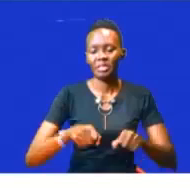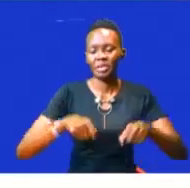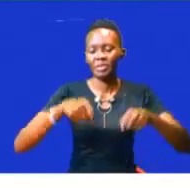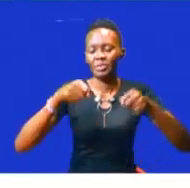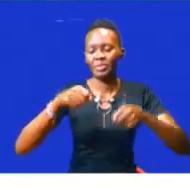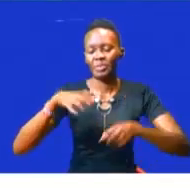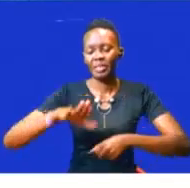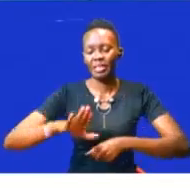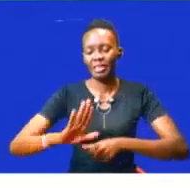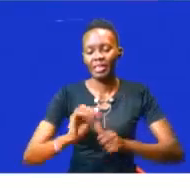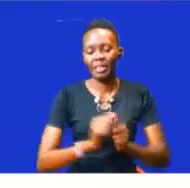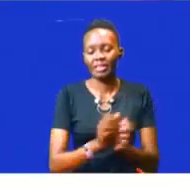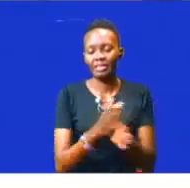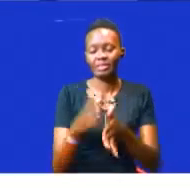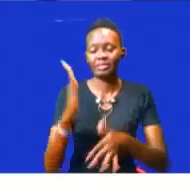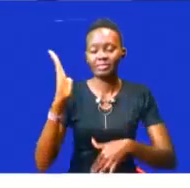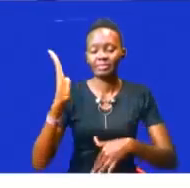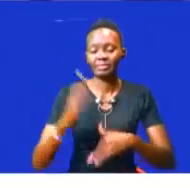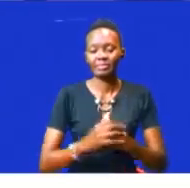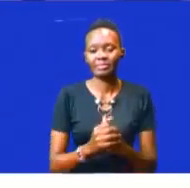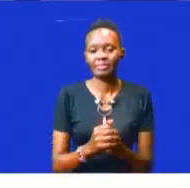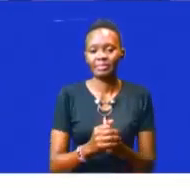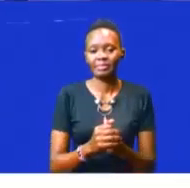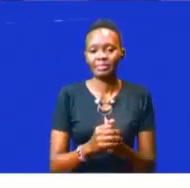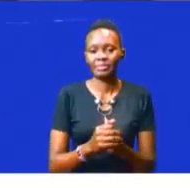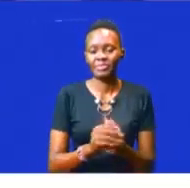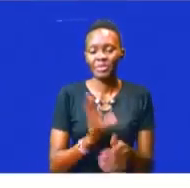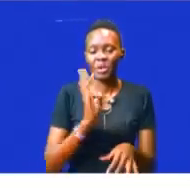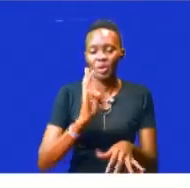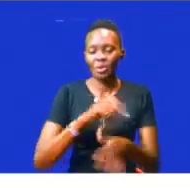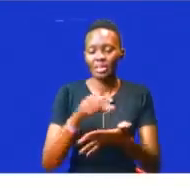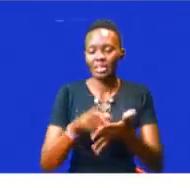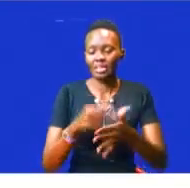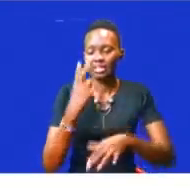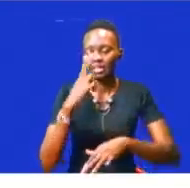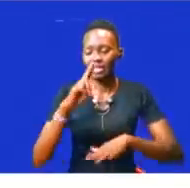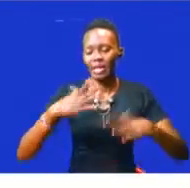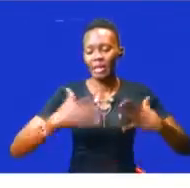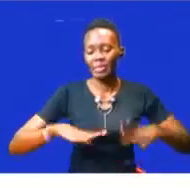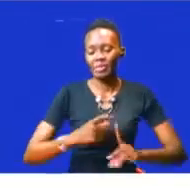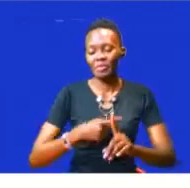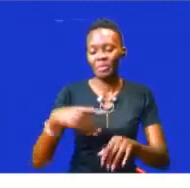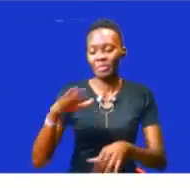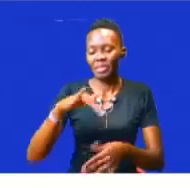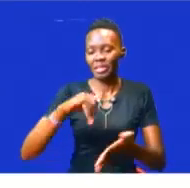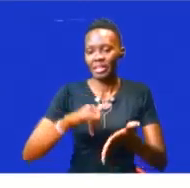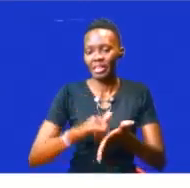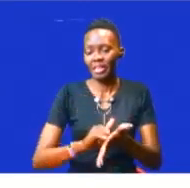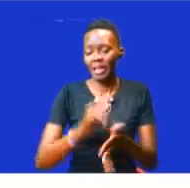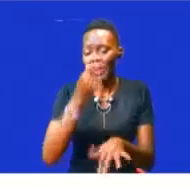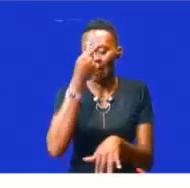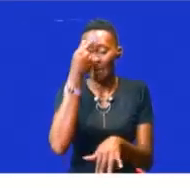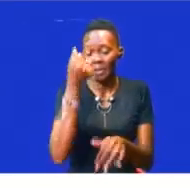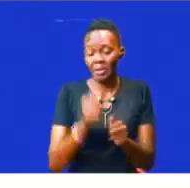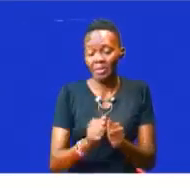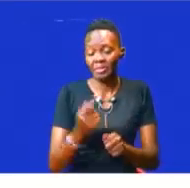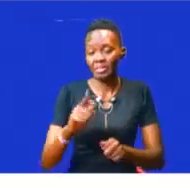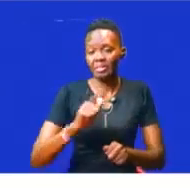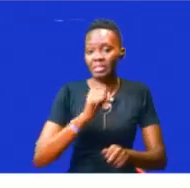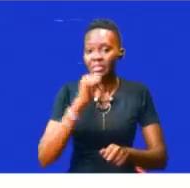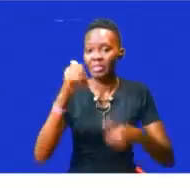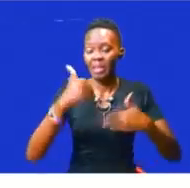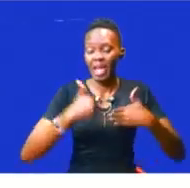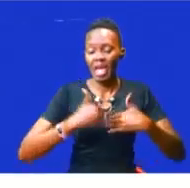Wehab Victoria Limited. Ni nwaneno ka jo area makae ni nikech gionge ga pi